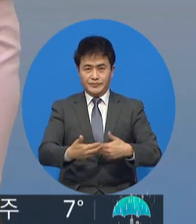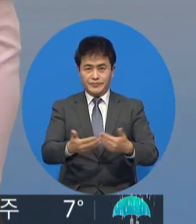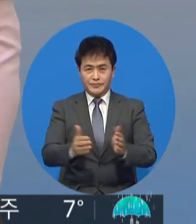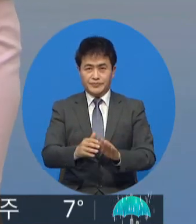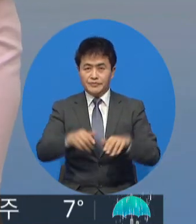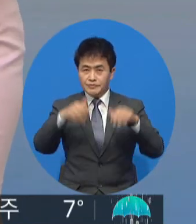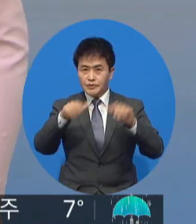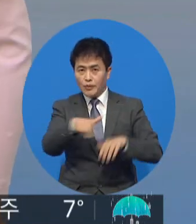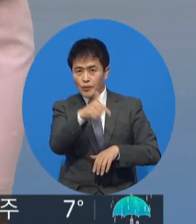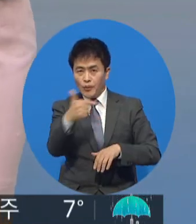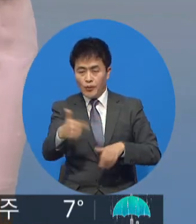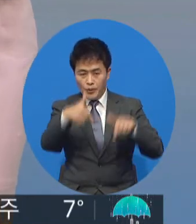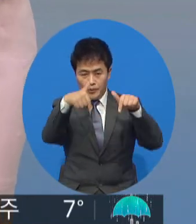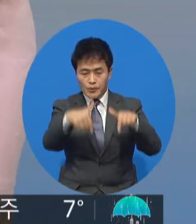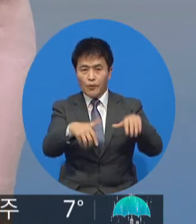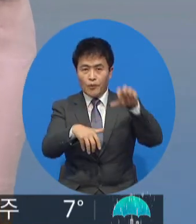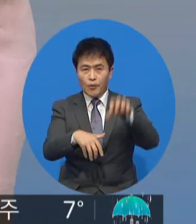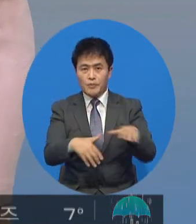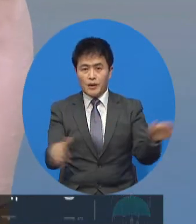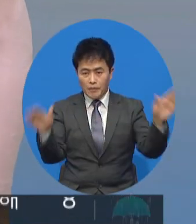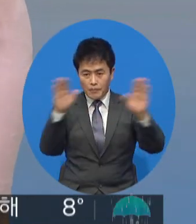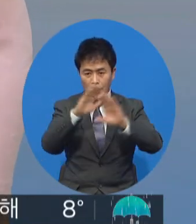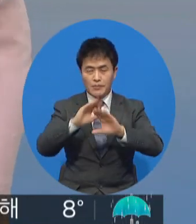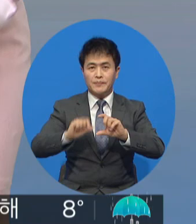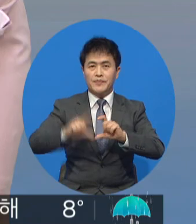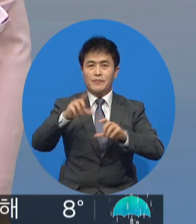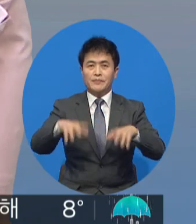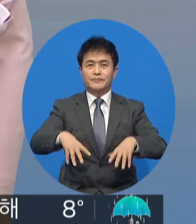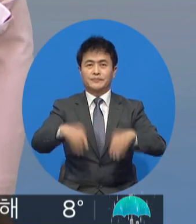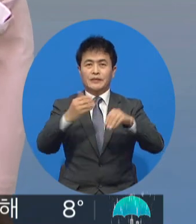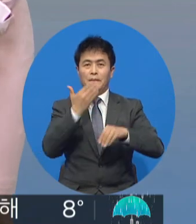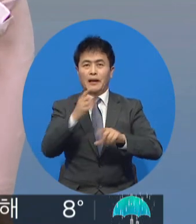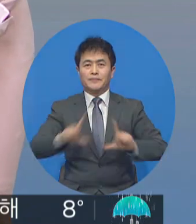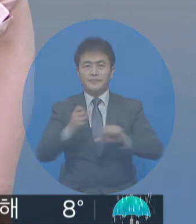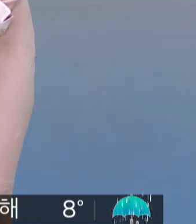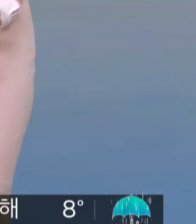비는 오후에 서쪽을 시작으로 반면 대부분 그칠 것으로 보입니다. 내셨습니다. 네,